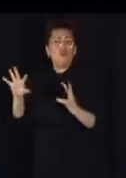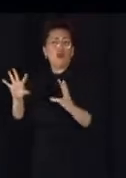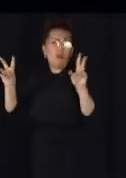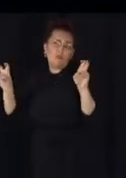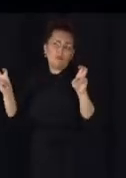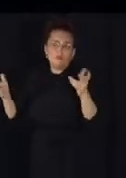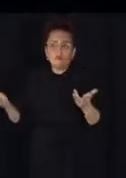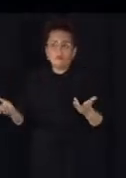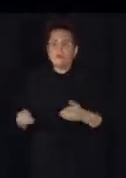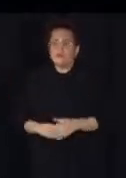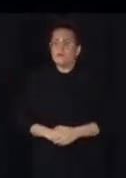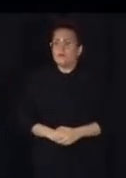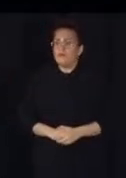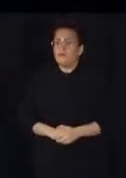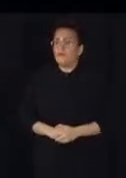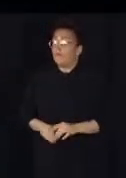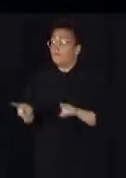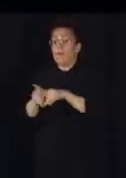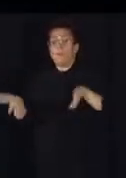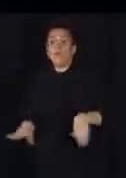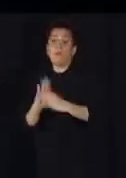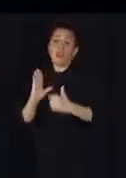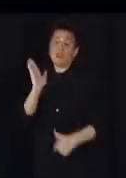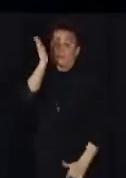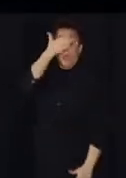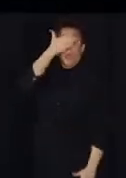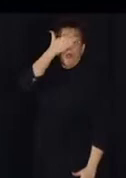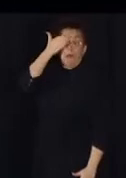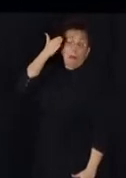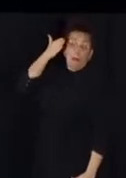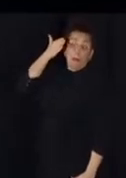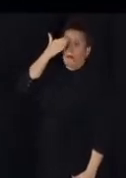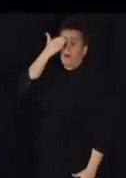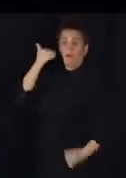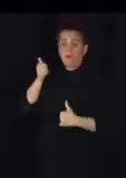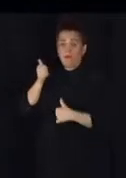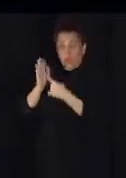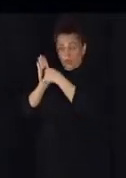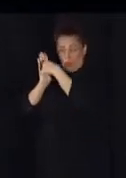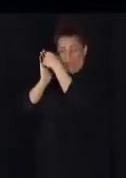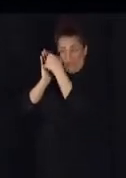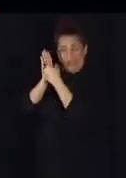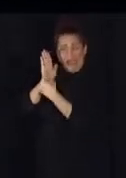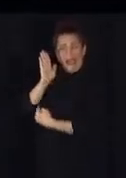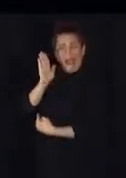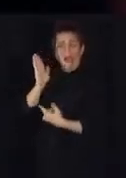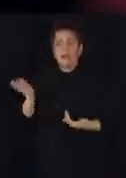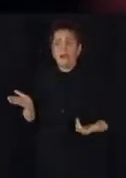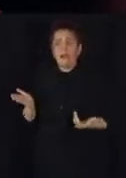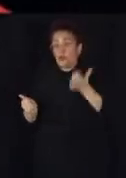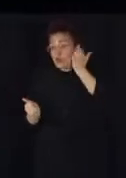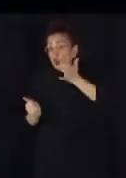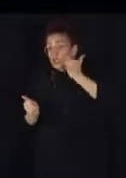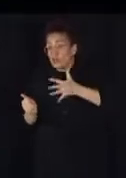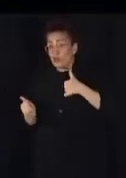Nous ne voyons pas, ou ne voulons pas voir la dette qui s'agrandit de plus en plus, de jour en jour. Seulement cette dette commence